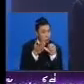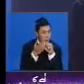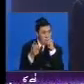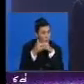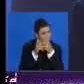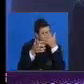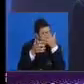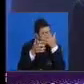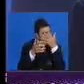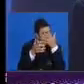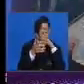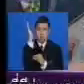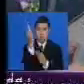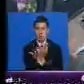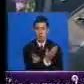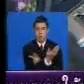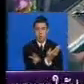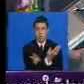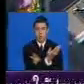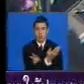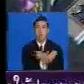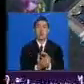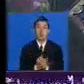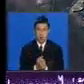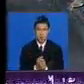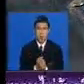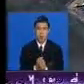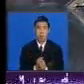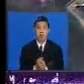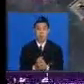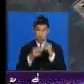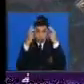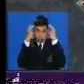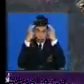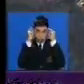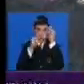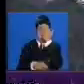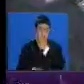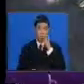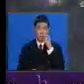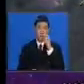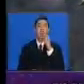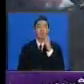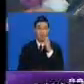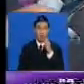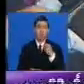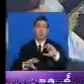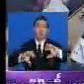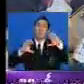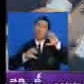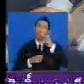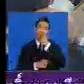ลอบสังหารนายสนธินายพิสิทธิ์เวชชาชีวะนายกรัฐมนตรียืนยันว่ารัฐบาลไม่ได้เพิกเฉยกับ